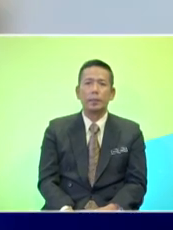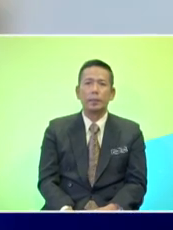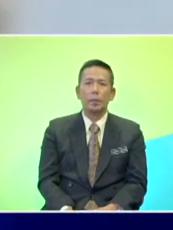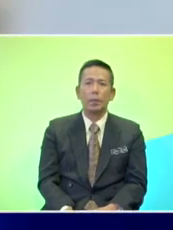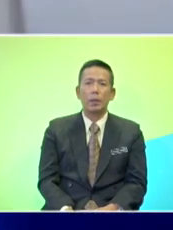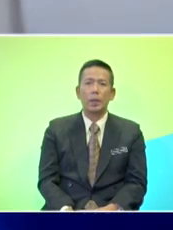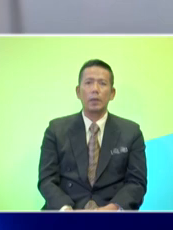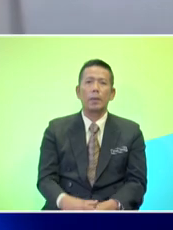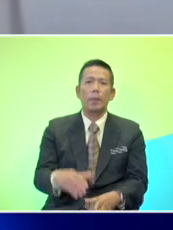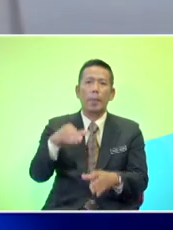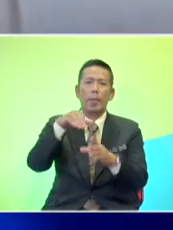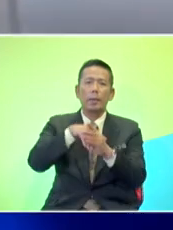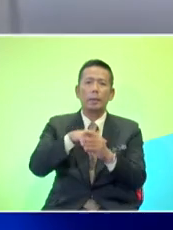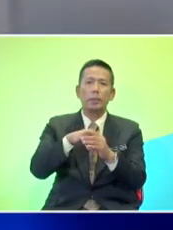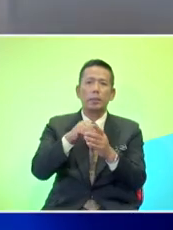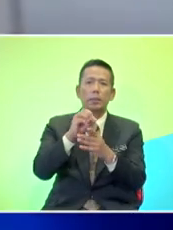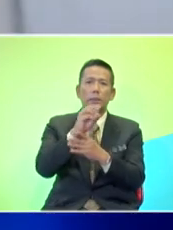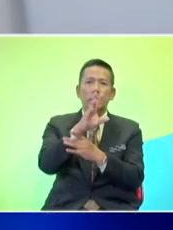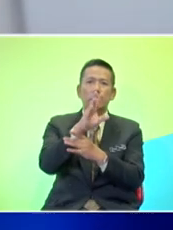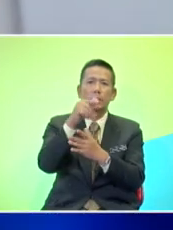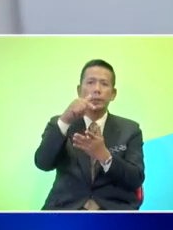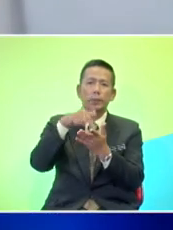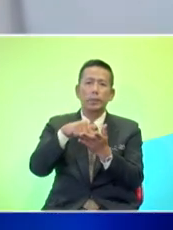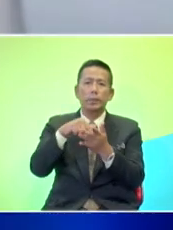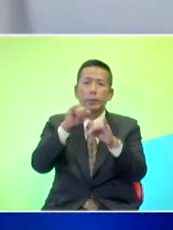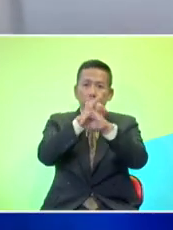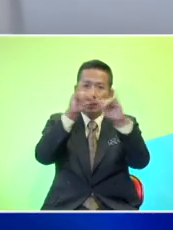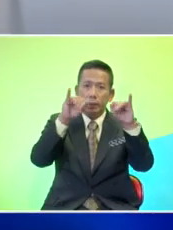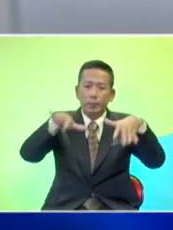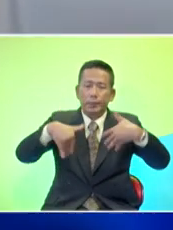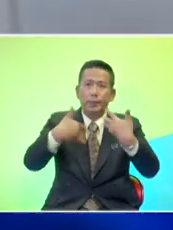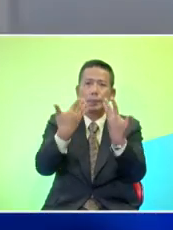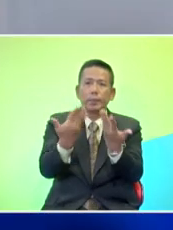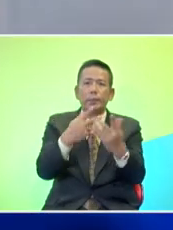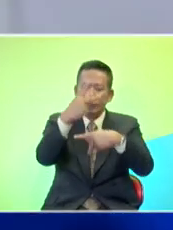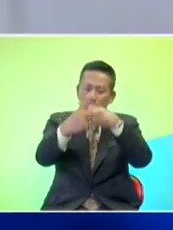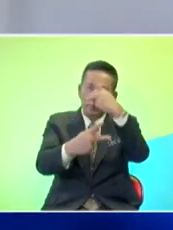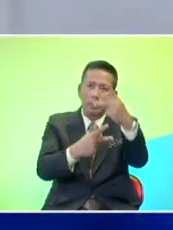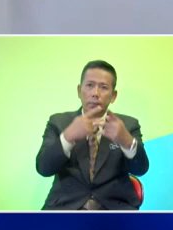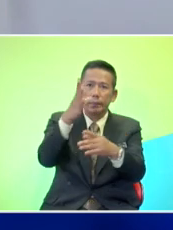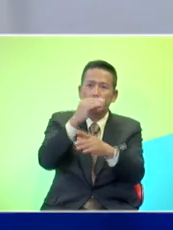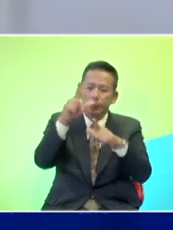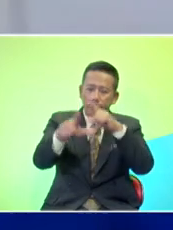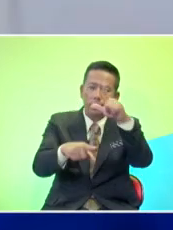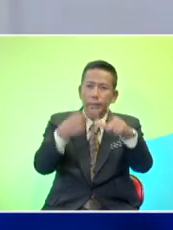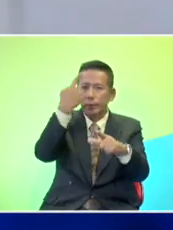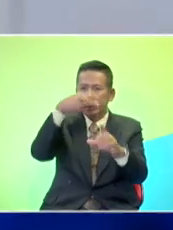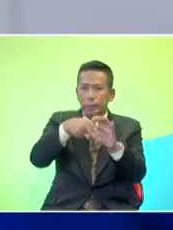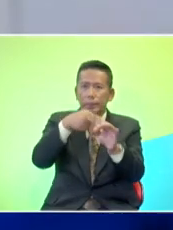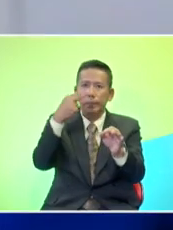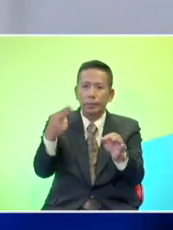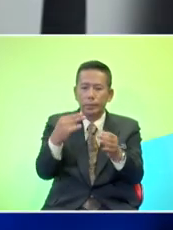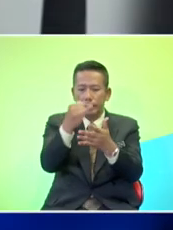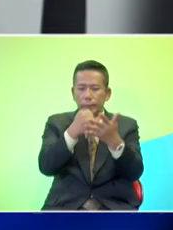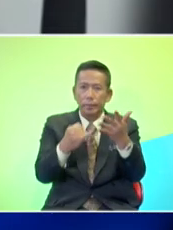Oke di dalam slide ini diterangkan Bagaimanakah proses dan langkah untuk menghasilkan sebuah karya